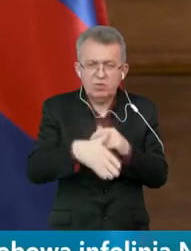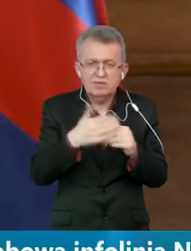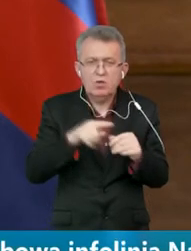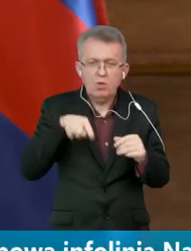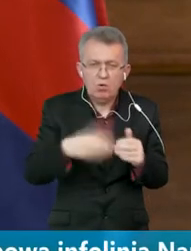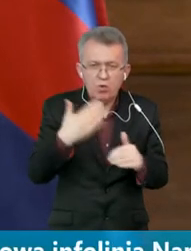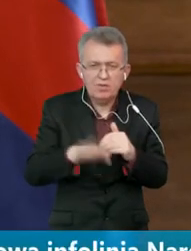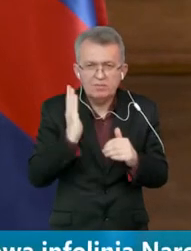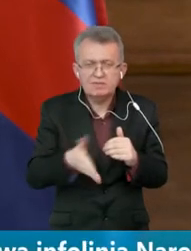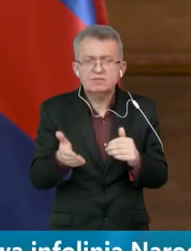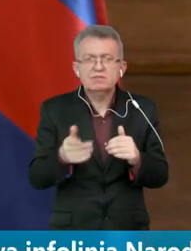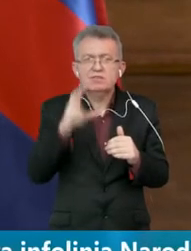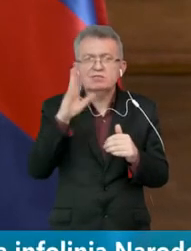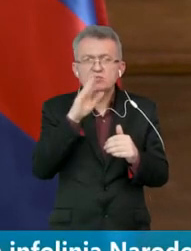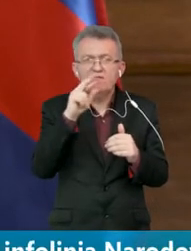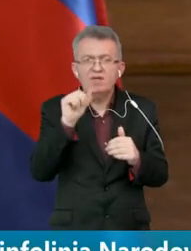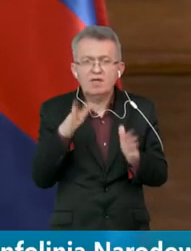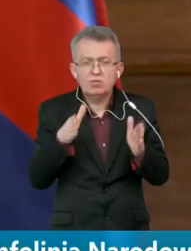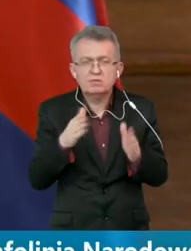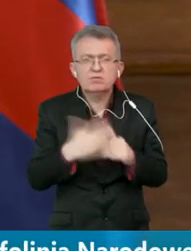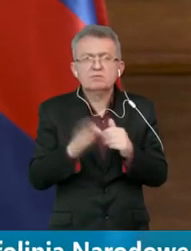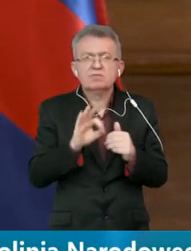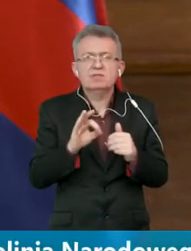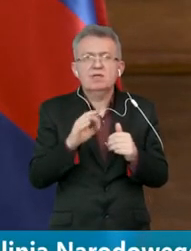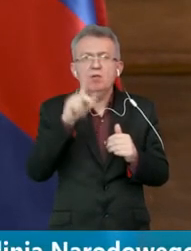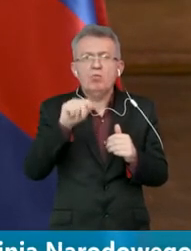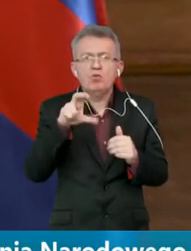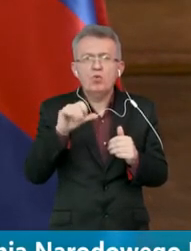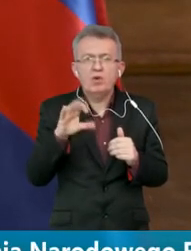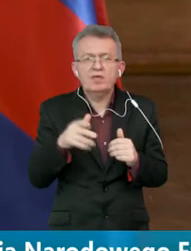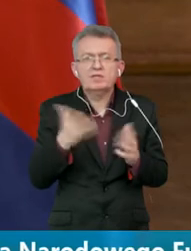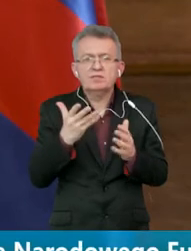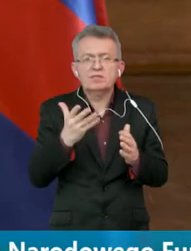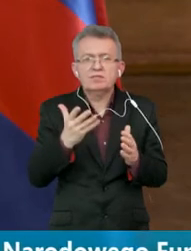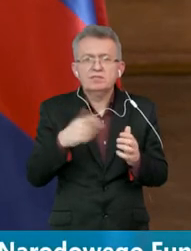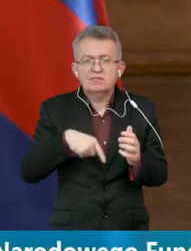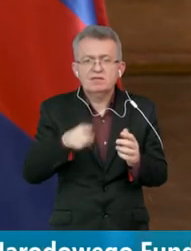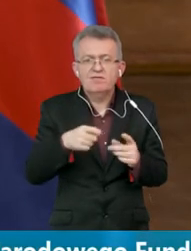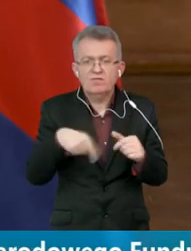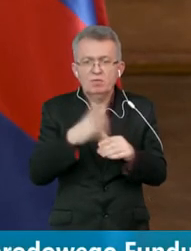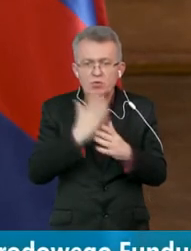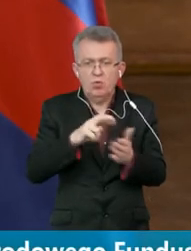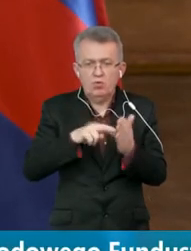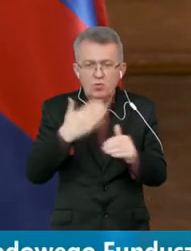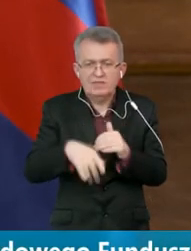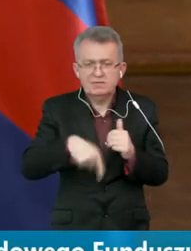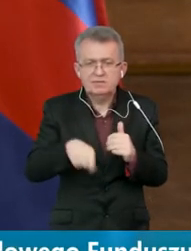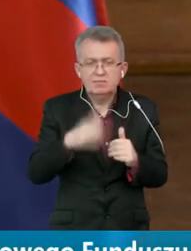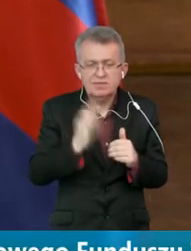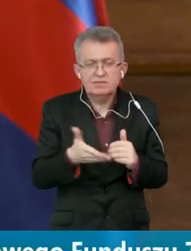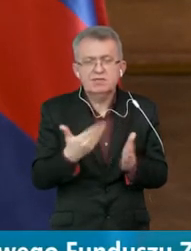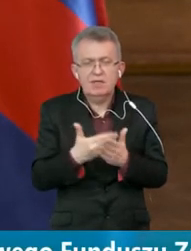głębokie, szafera. Te podjuchy to są te miejsca, gdzie wykonawcy będą schodzić z placów budowy, a